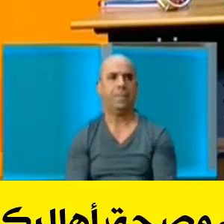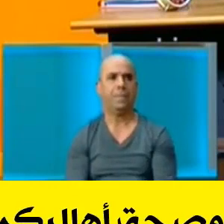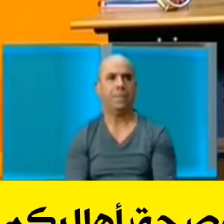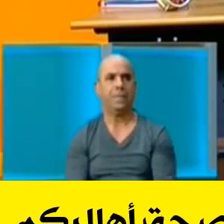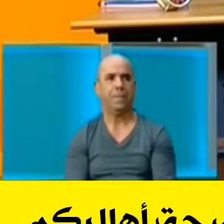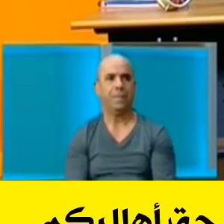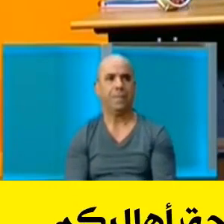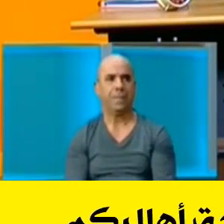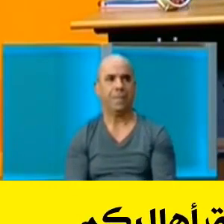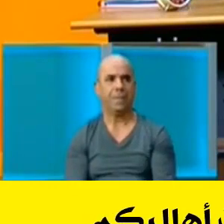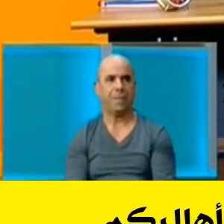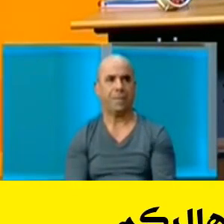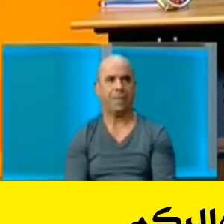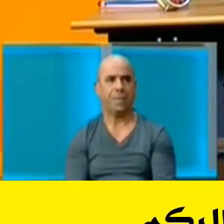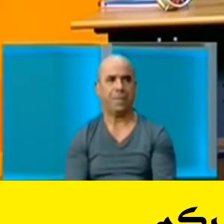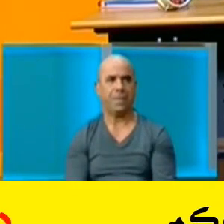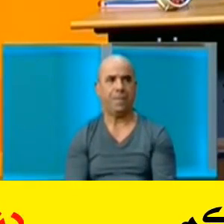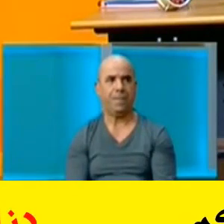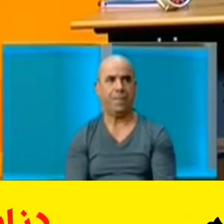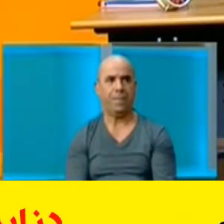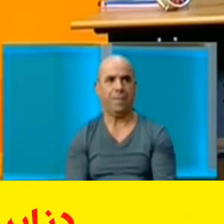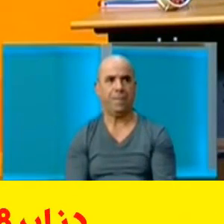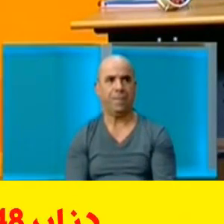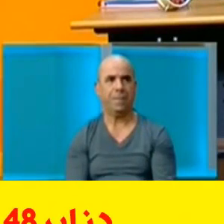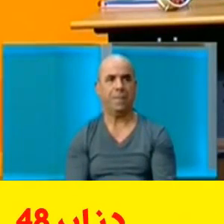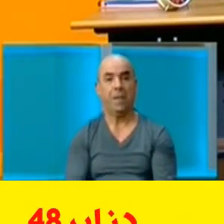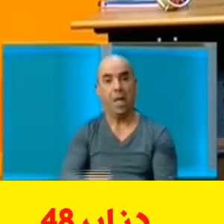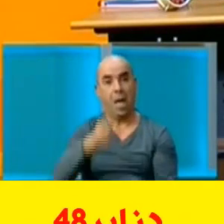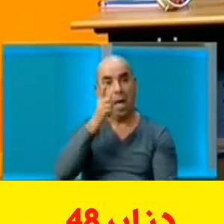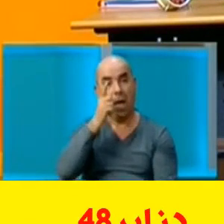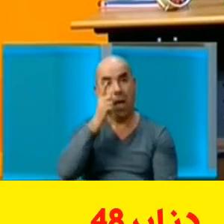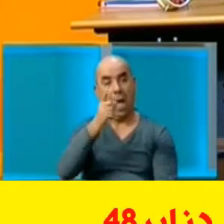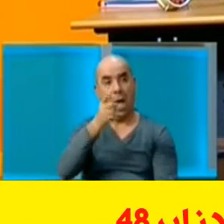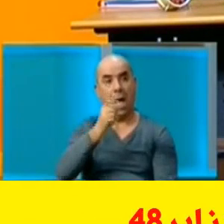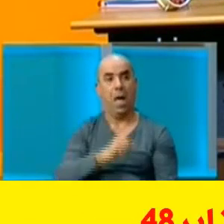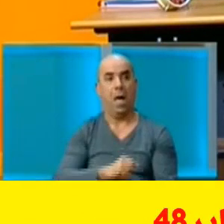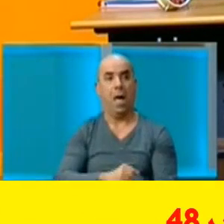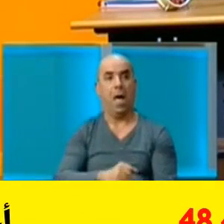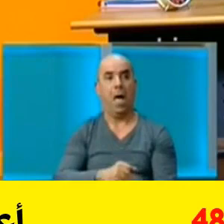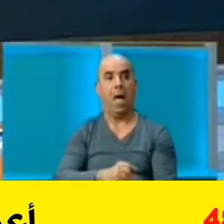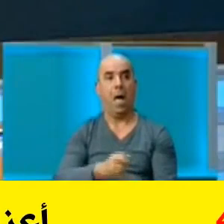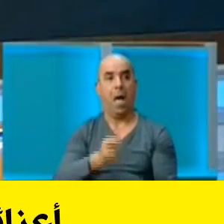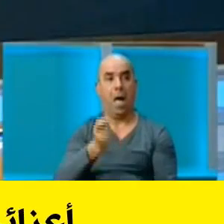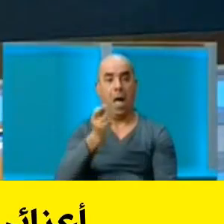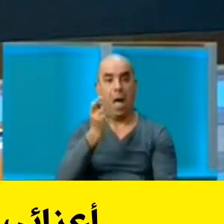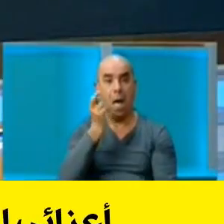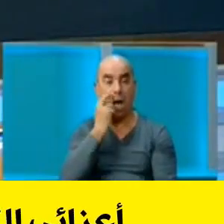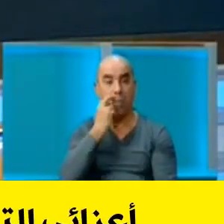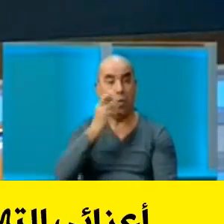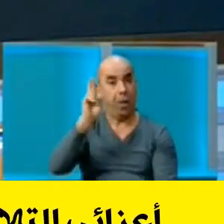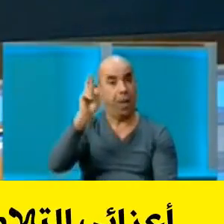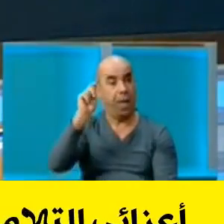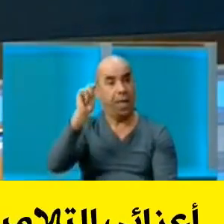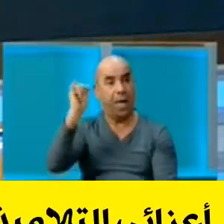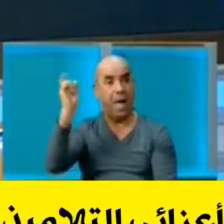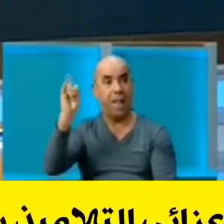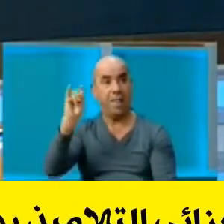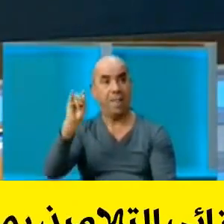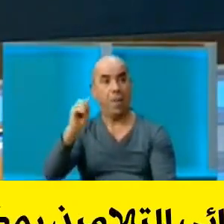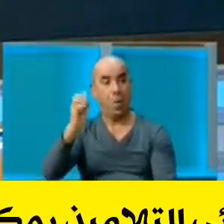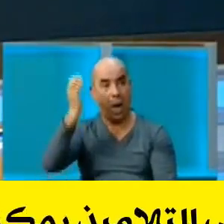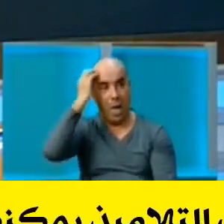ونلتقي فيما بعد في الجواب. ها هو الجواب حضر أمامنا. إذن أبو الريحان البيروني هو